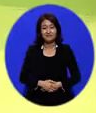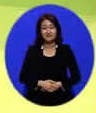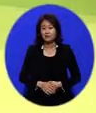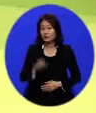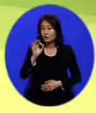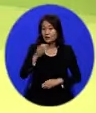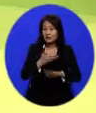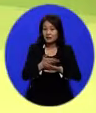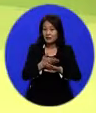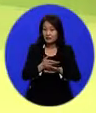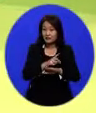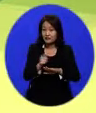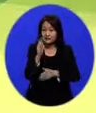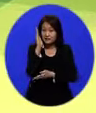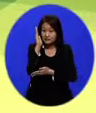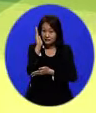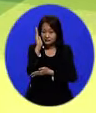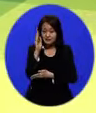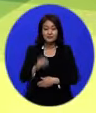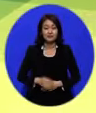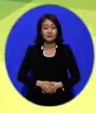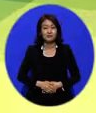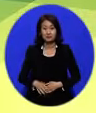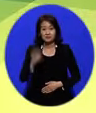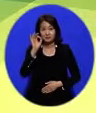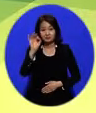자, 다른 얘기를 하나 들어가 볼까요?